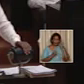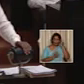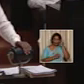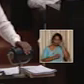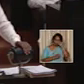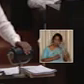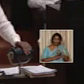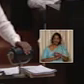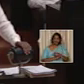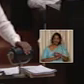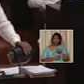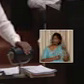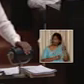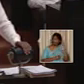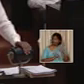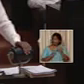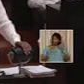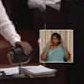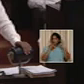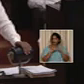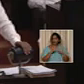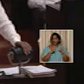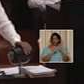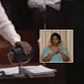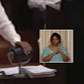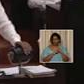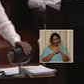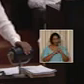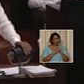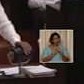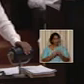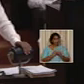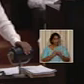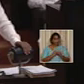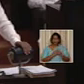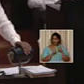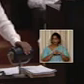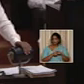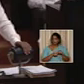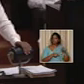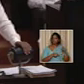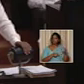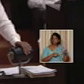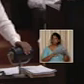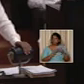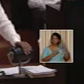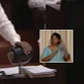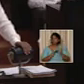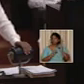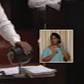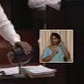බලලා. ඒ අය මේ උසස් අධ්‍යාපනය ලබාගත්තු තත්ත්වය තුළ ඒ අයට ඉදිරියට